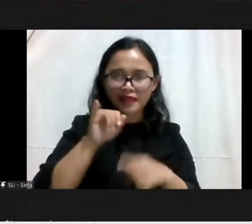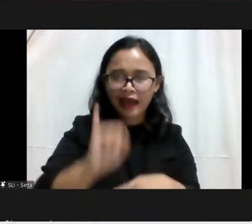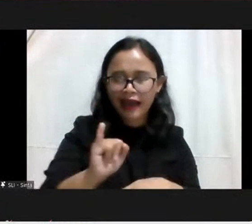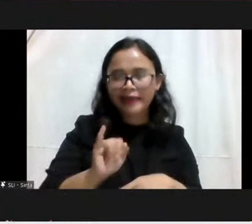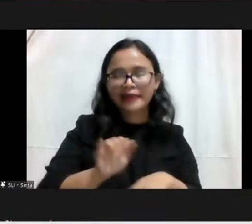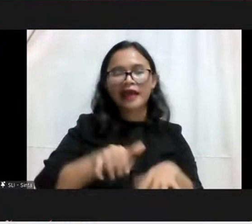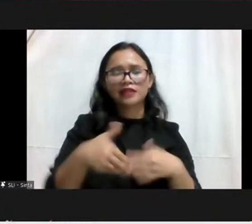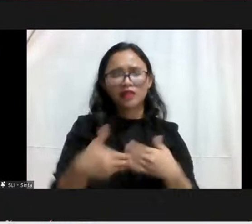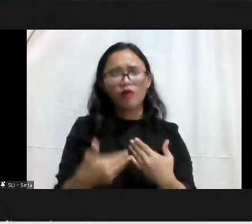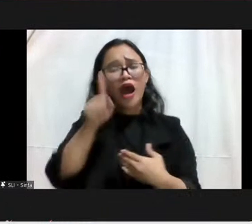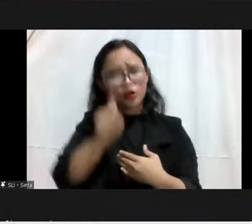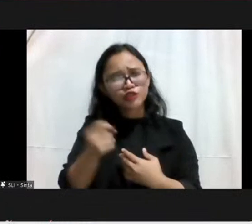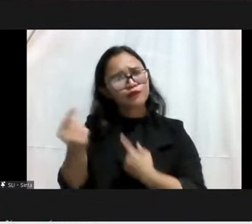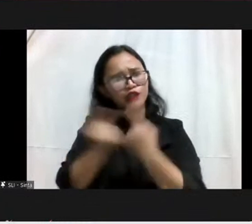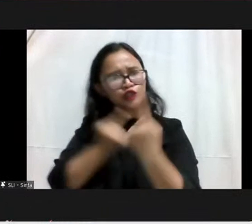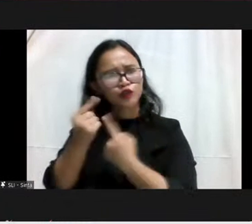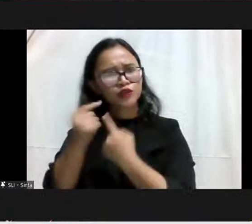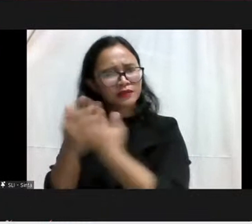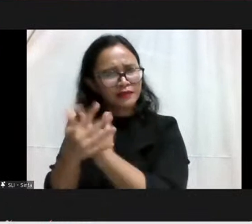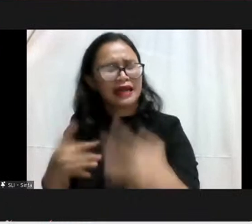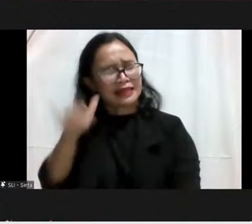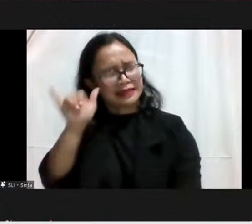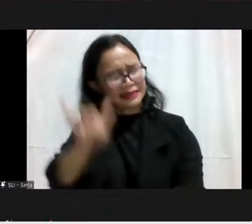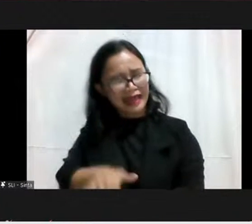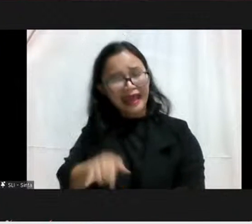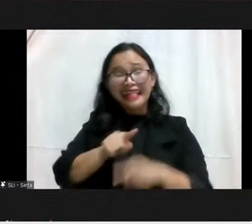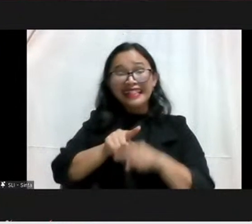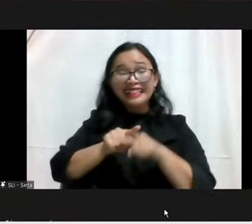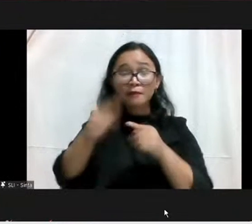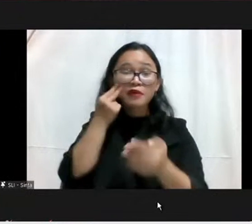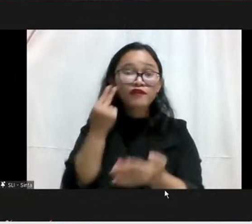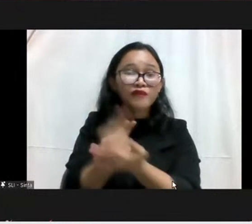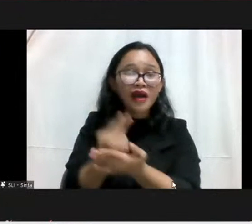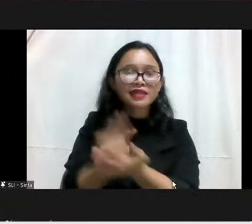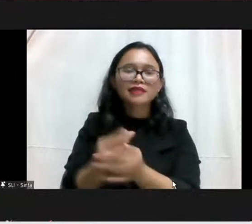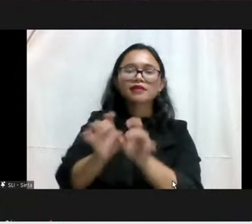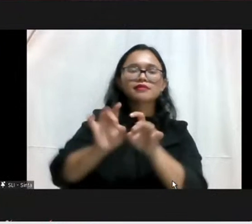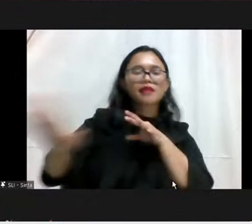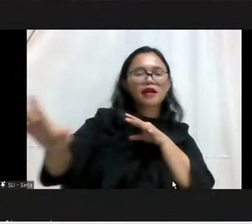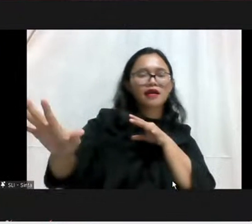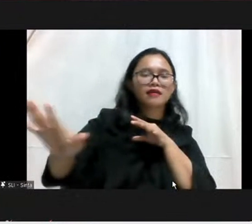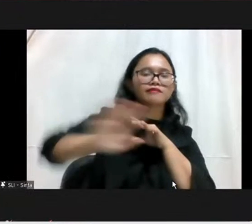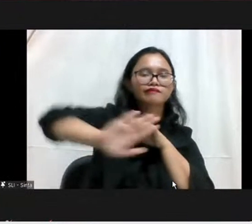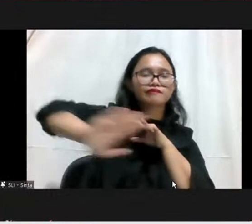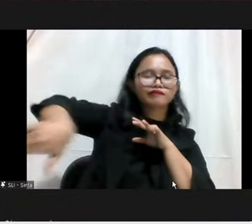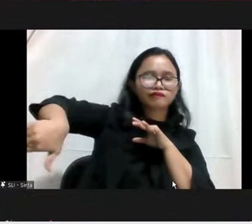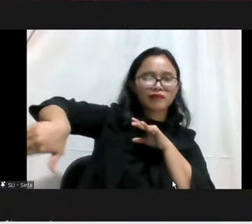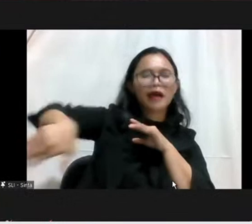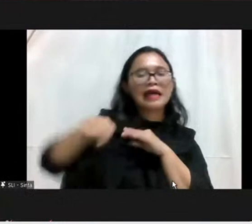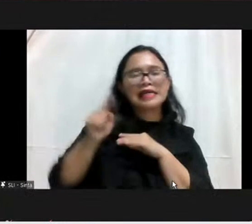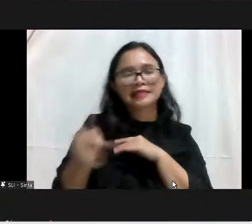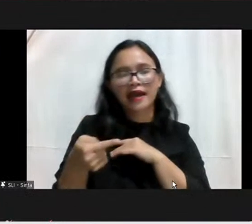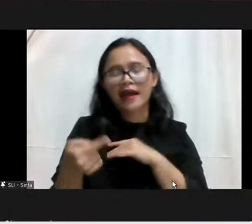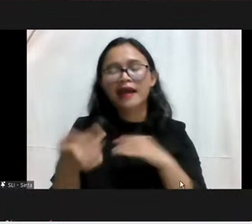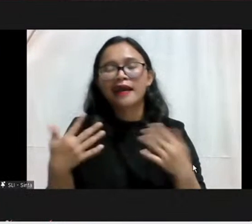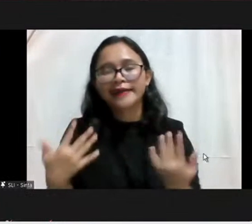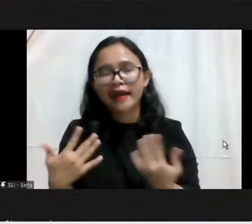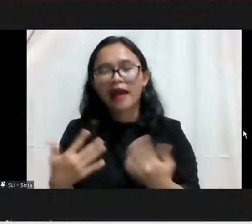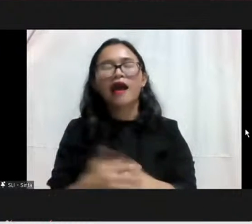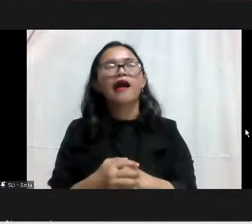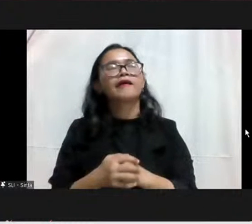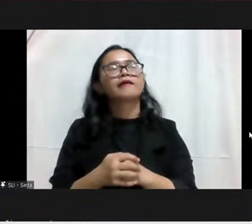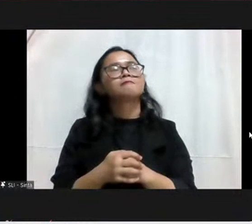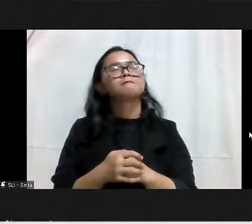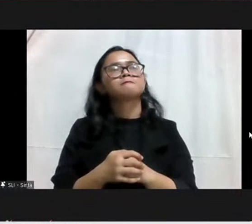dengan masyarakat ini tidak tidak terjadi dan tidak kita lihat dan dari sisi tata kelola ini ini agak keliru karena